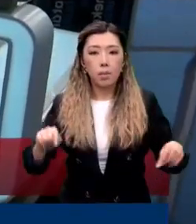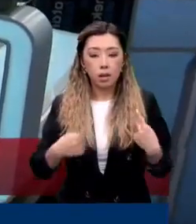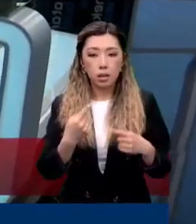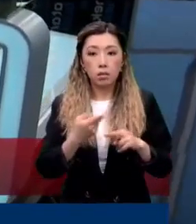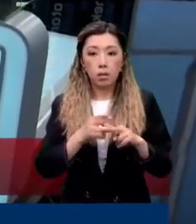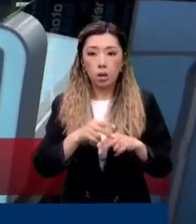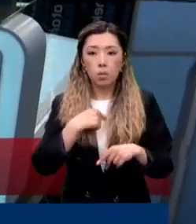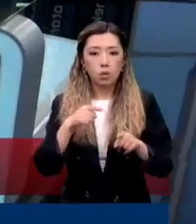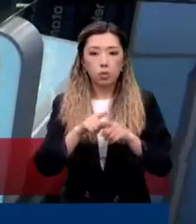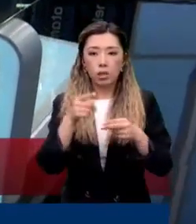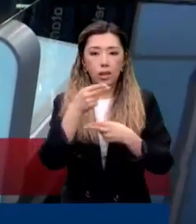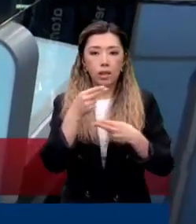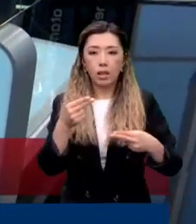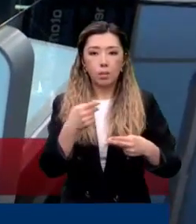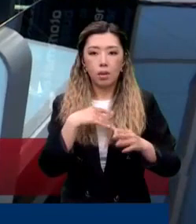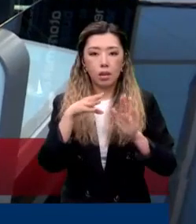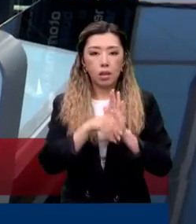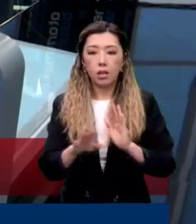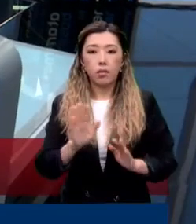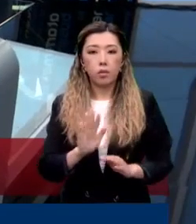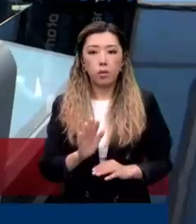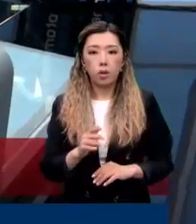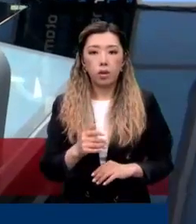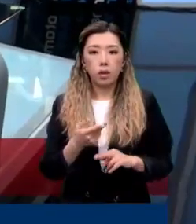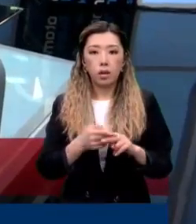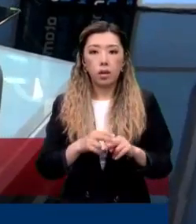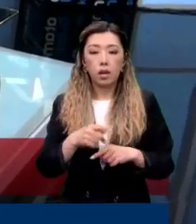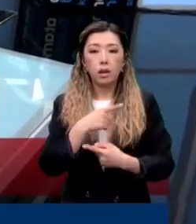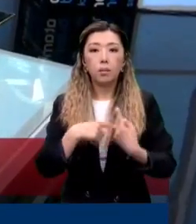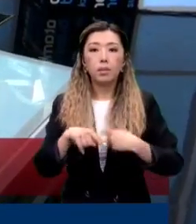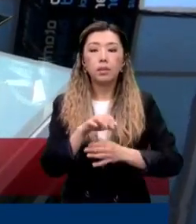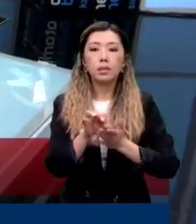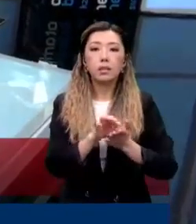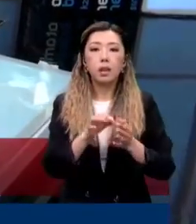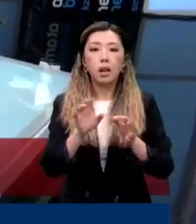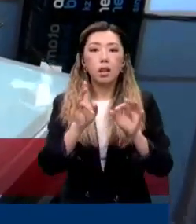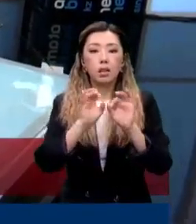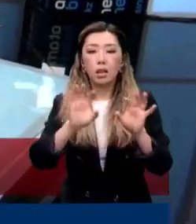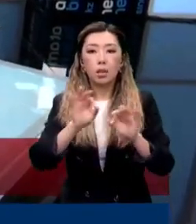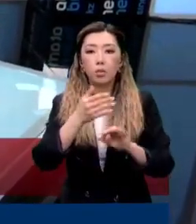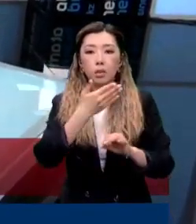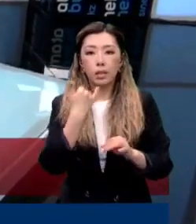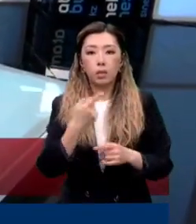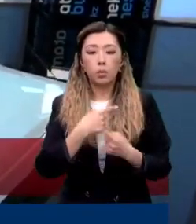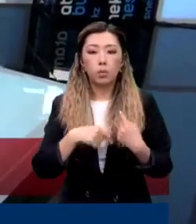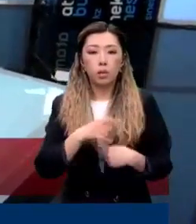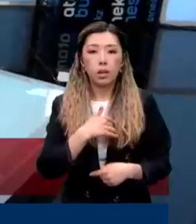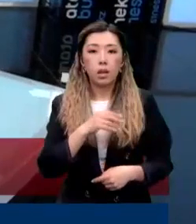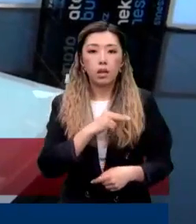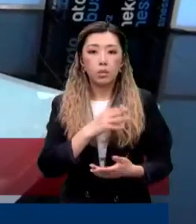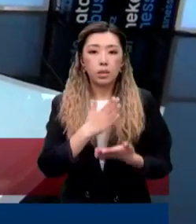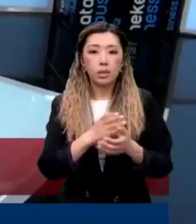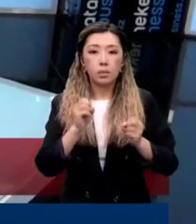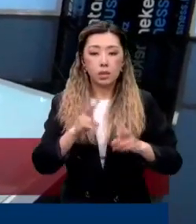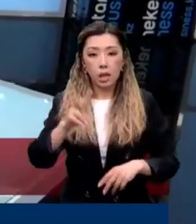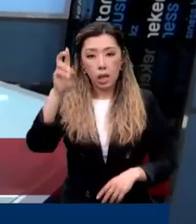том, что мы объясняем нашим обращающимся гражданам о том, что есть